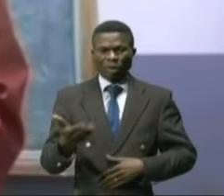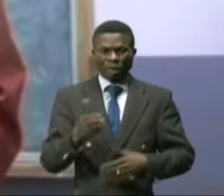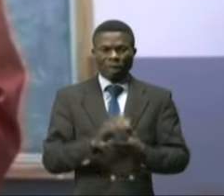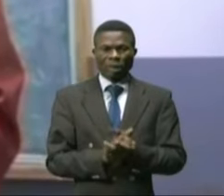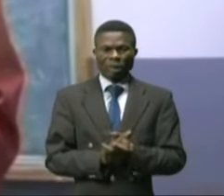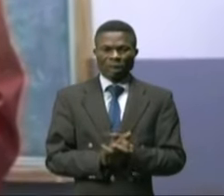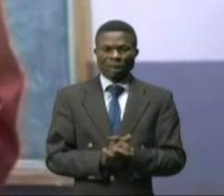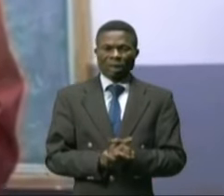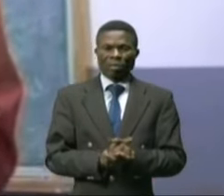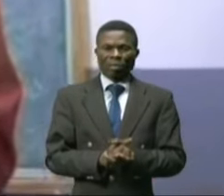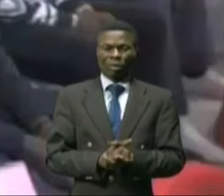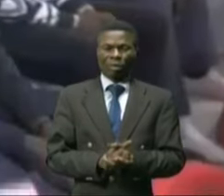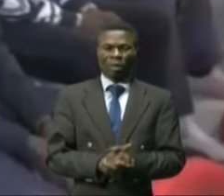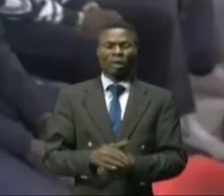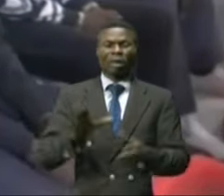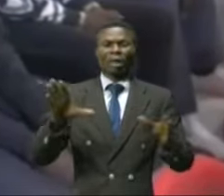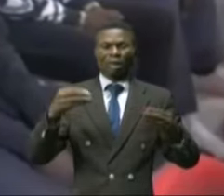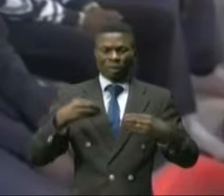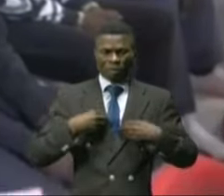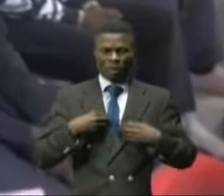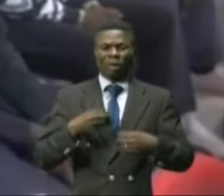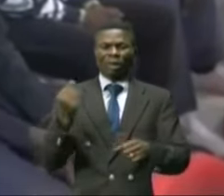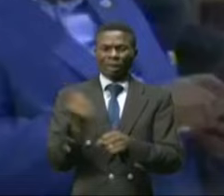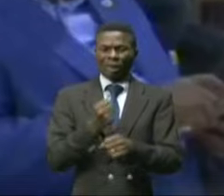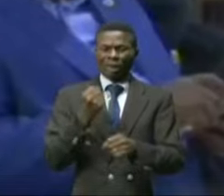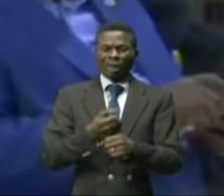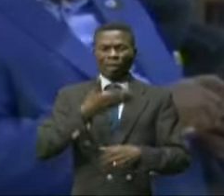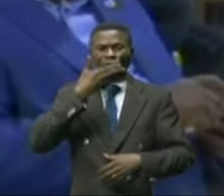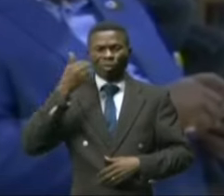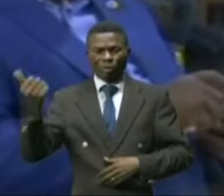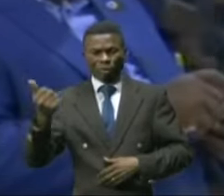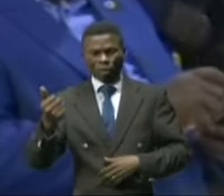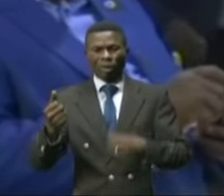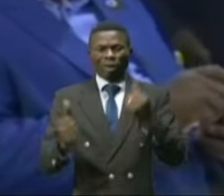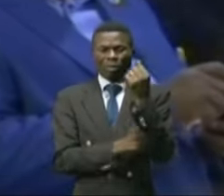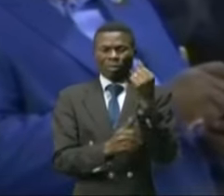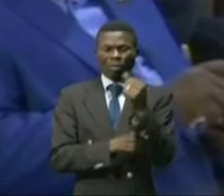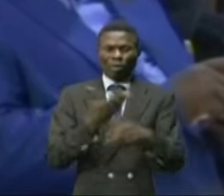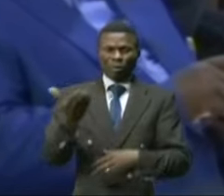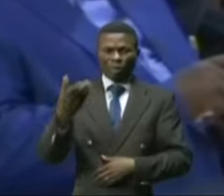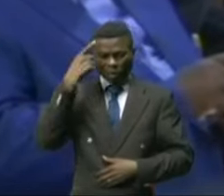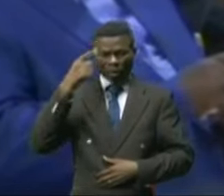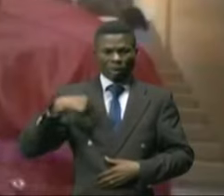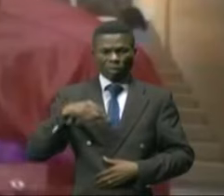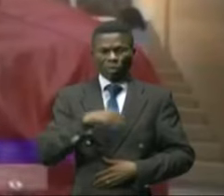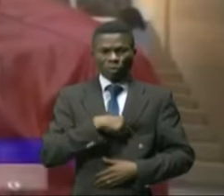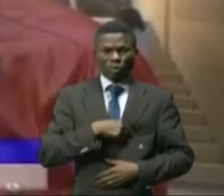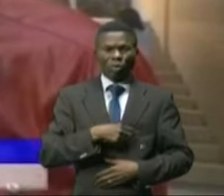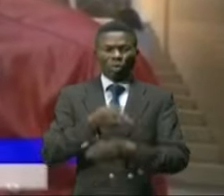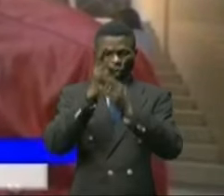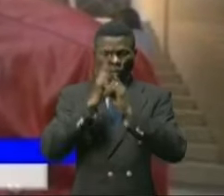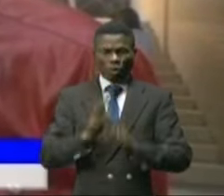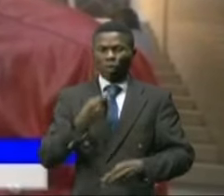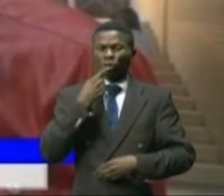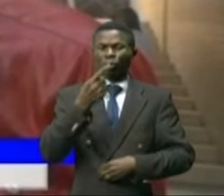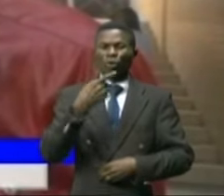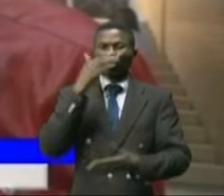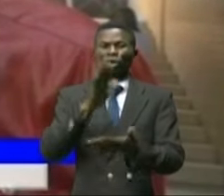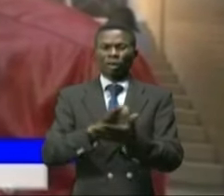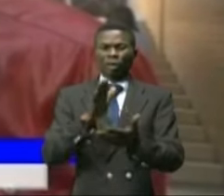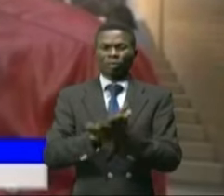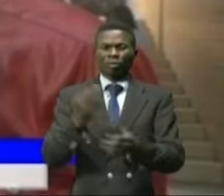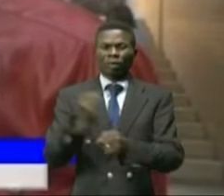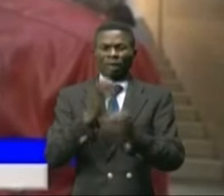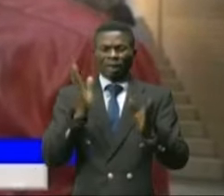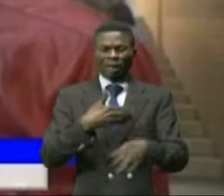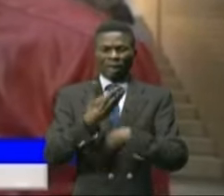de l'ICCR a reconnu le parcours élogieux de ces retraités. C'est pour nous un honneur de remercier nos agents qui ont rendu de